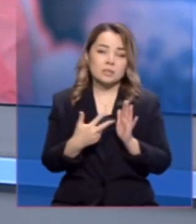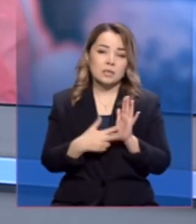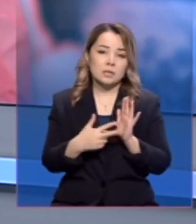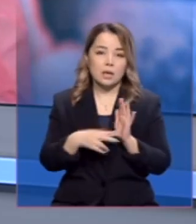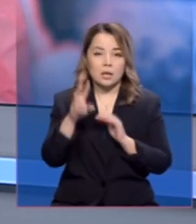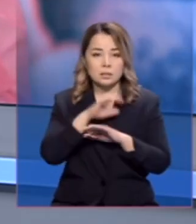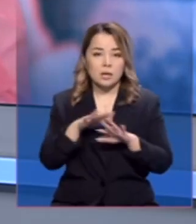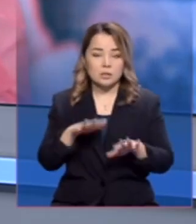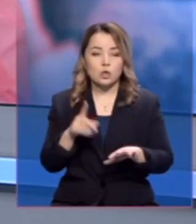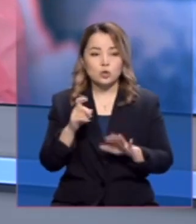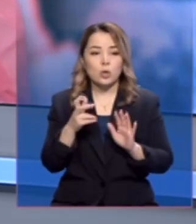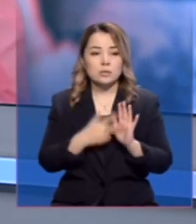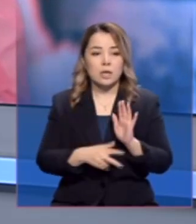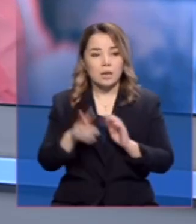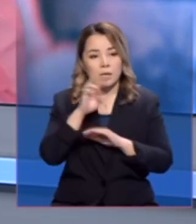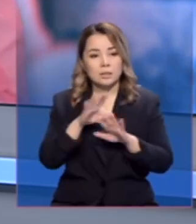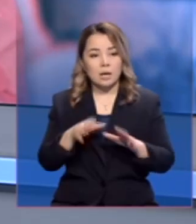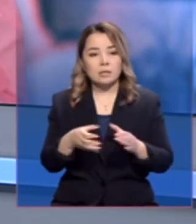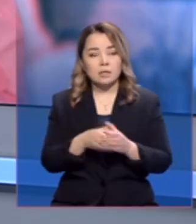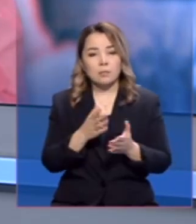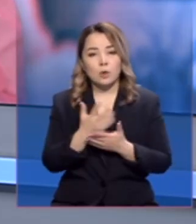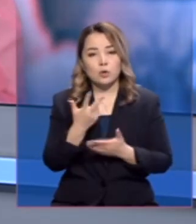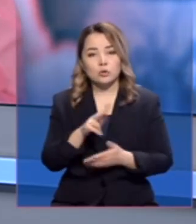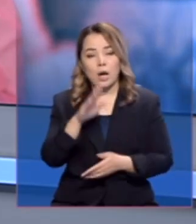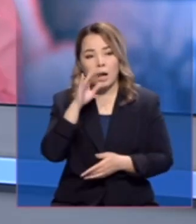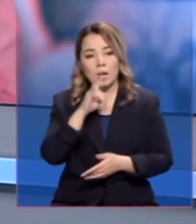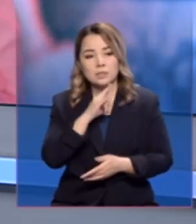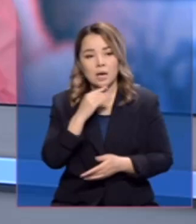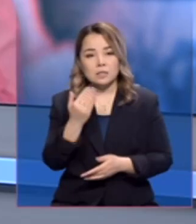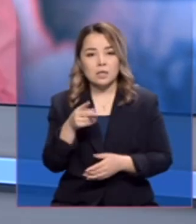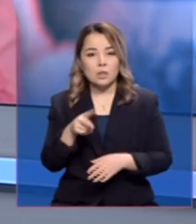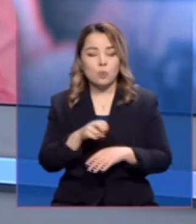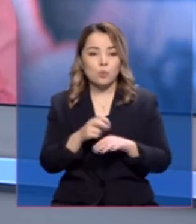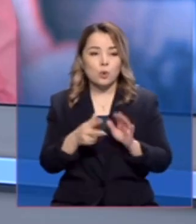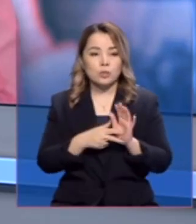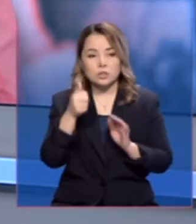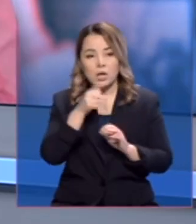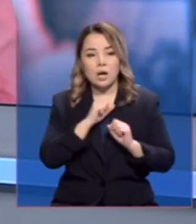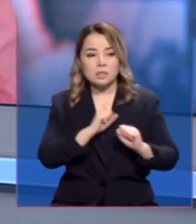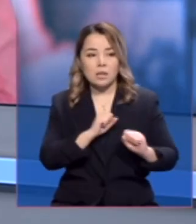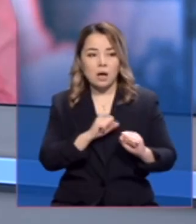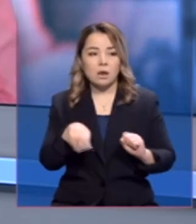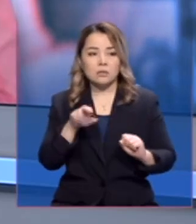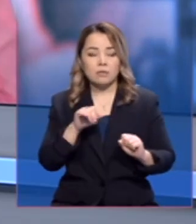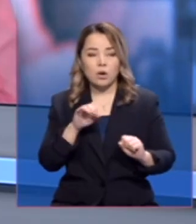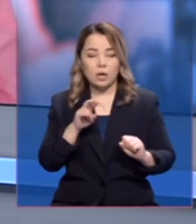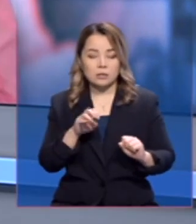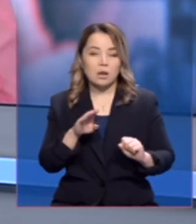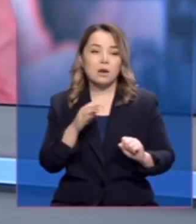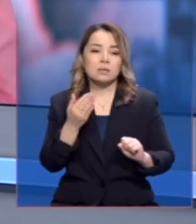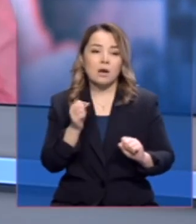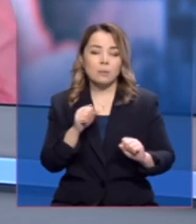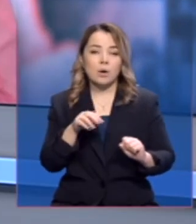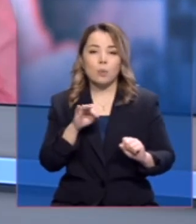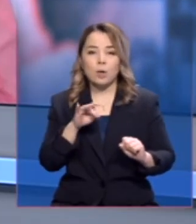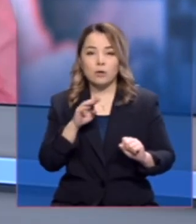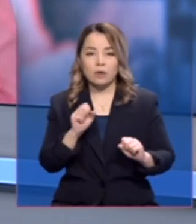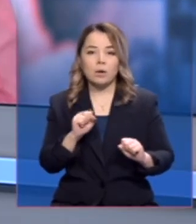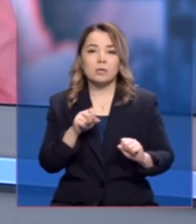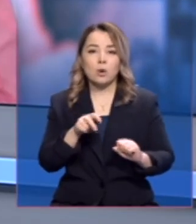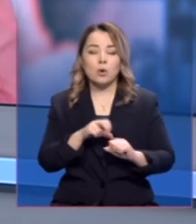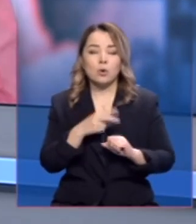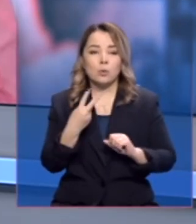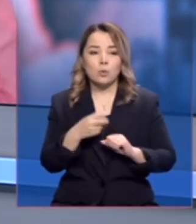елден 180 әйел иеленген. Соның үшеуі қазақстандық. 2018 жылы адвокат Айман Омарова, 2020 жылы Сайра